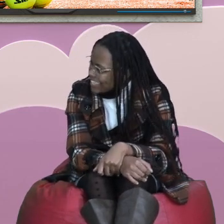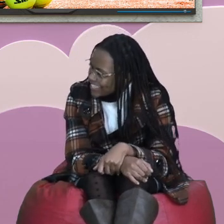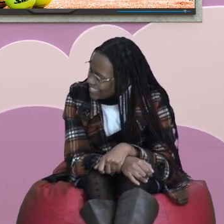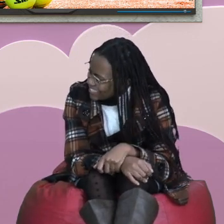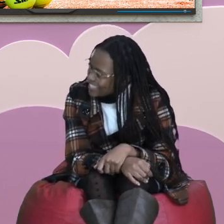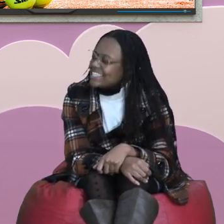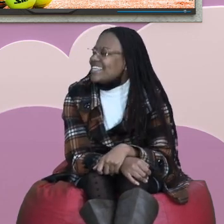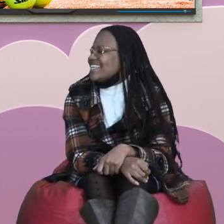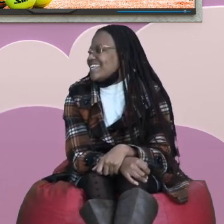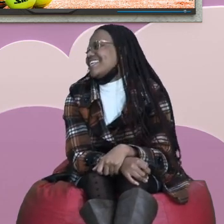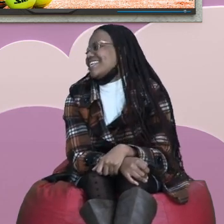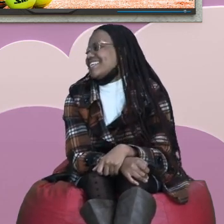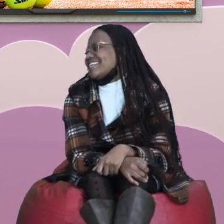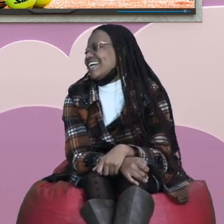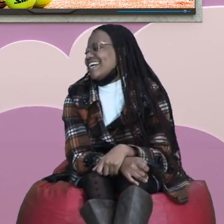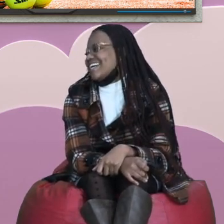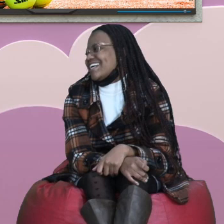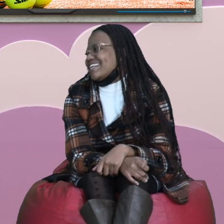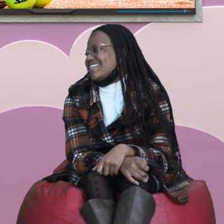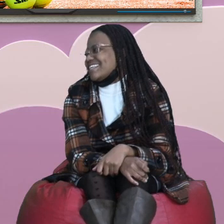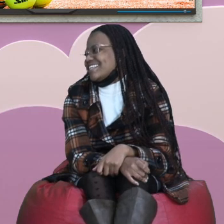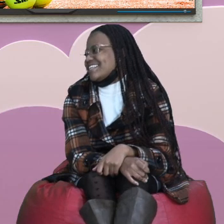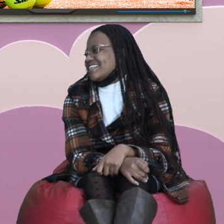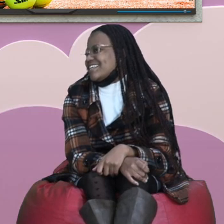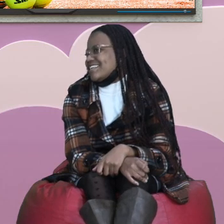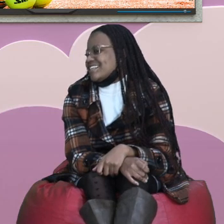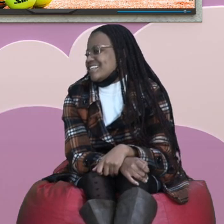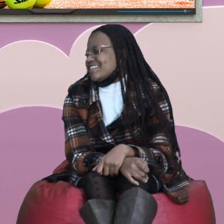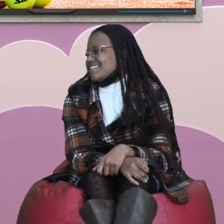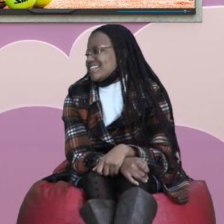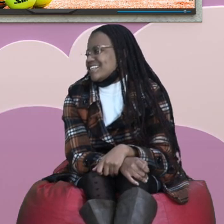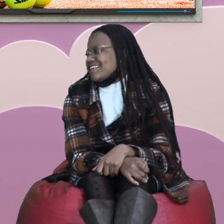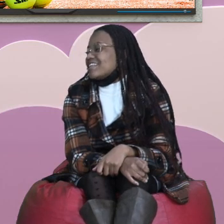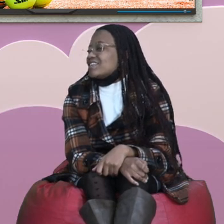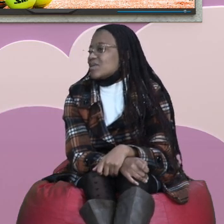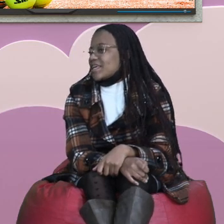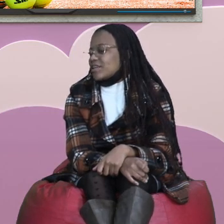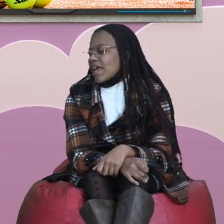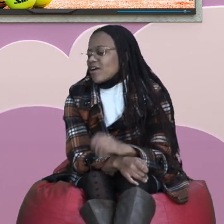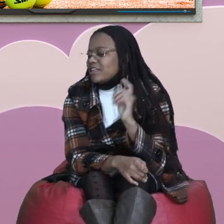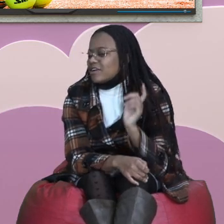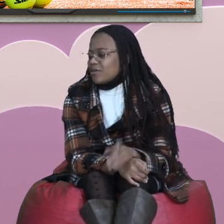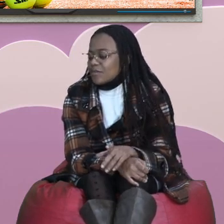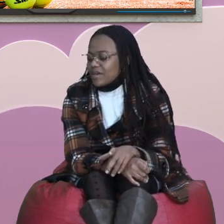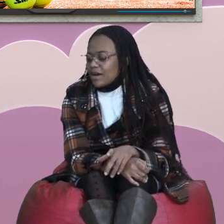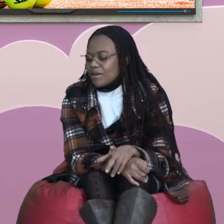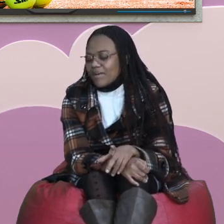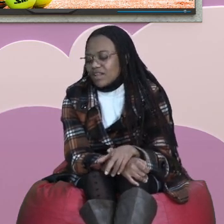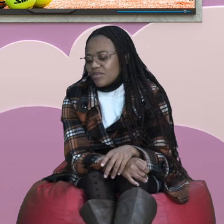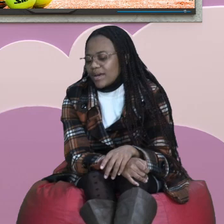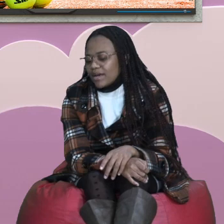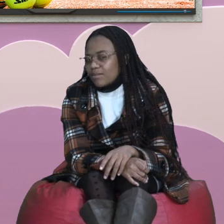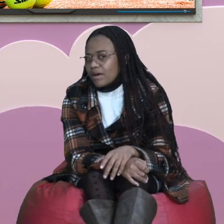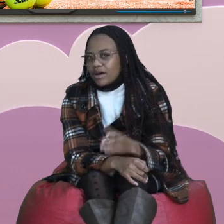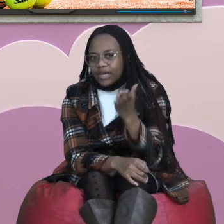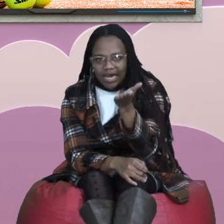Ja, so daai was my poppe eintlik in my leeftyd as 'n babatjie, as 'n kleintjie. Ag, dit is so cute. Ek onthou, my pa het